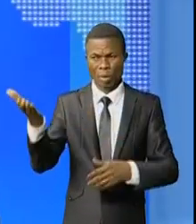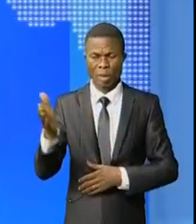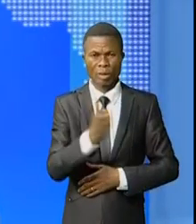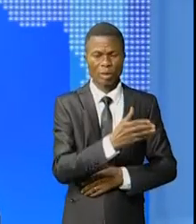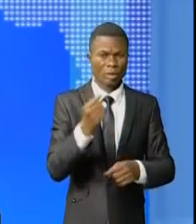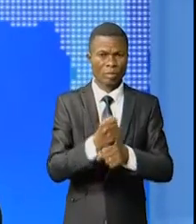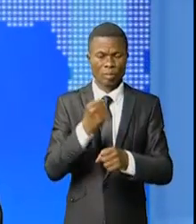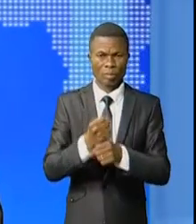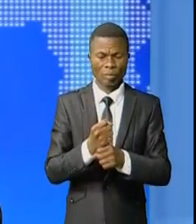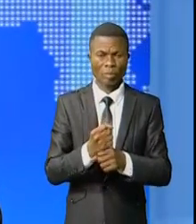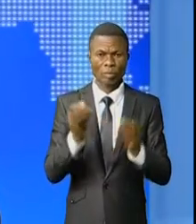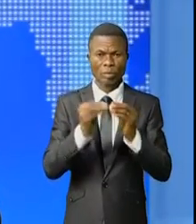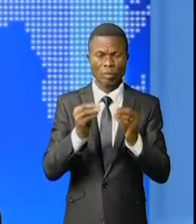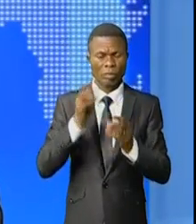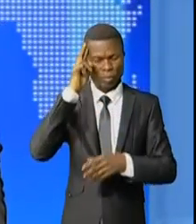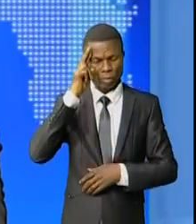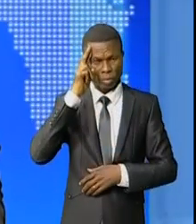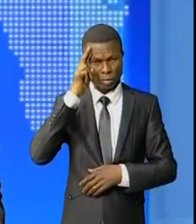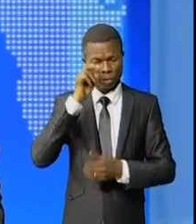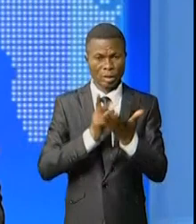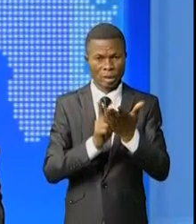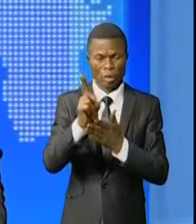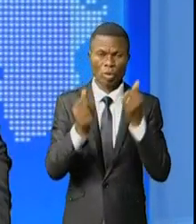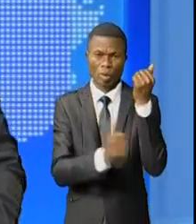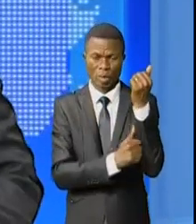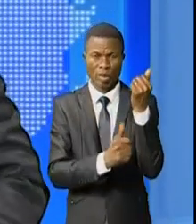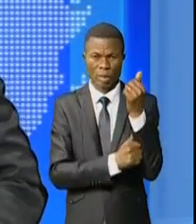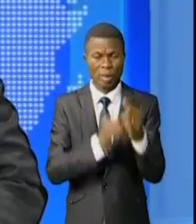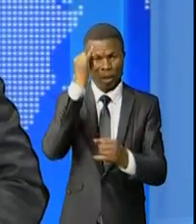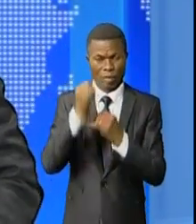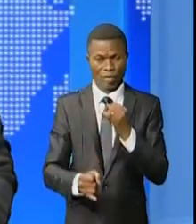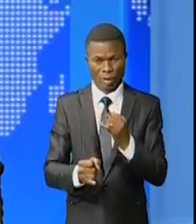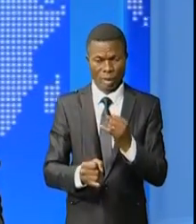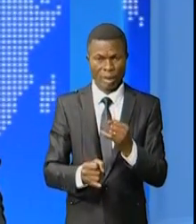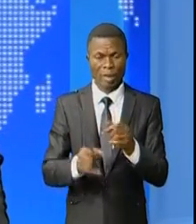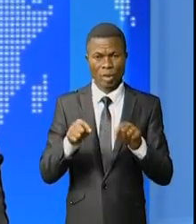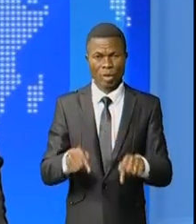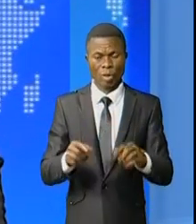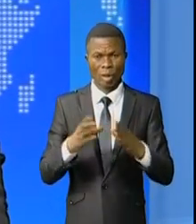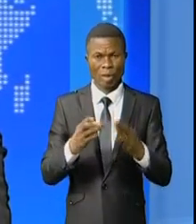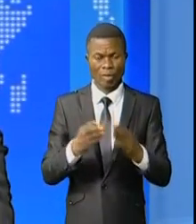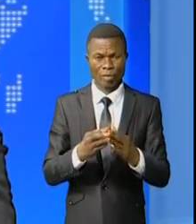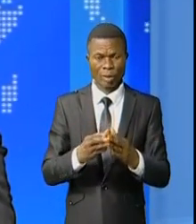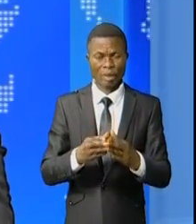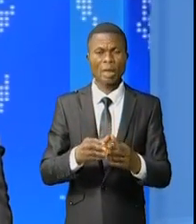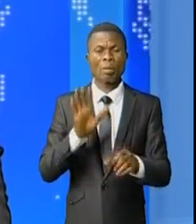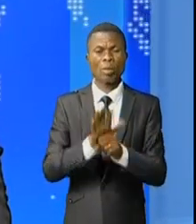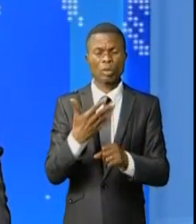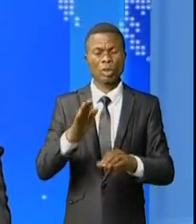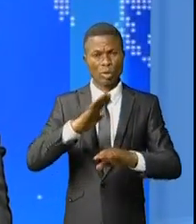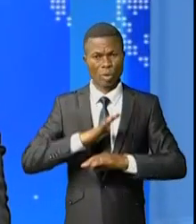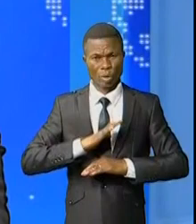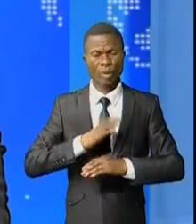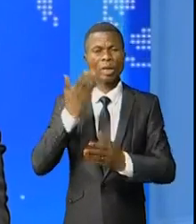Les travaux de l'atelier de réflexion sur les droits de l'homme se sont clôturés avec des notes de satisfaction et même